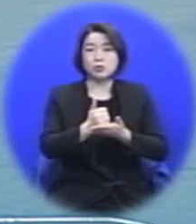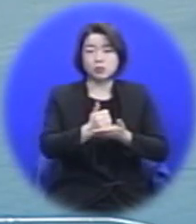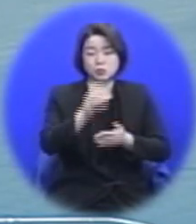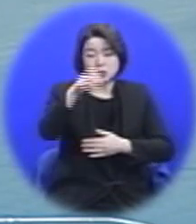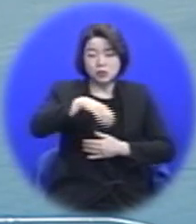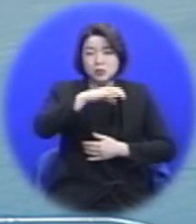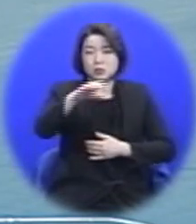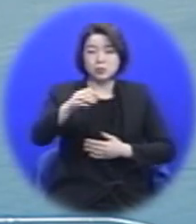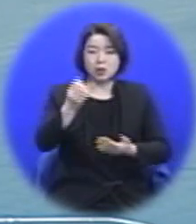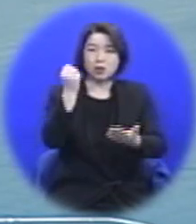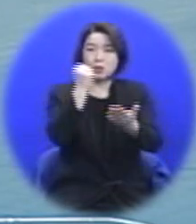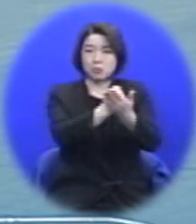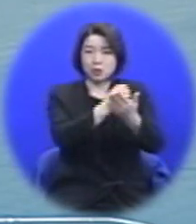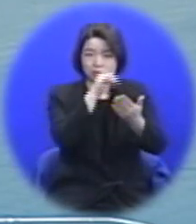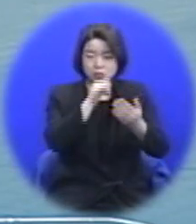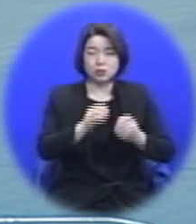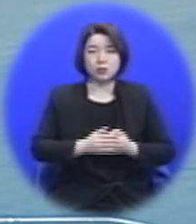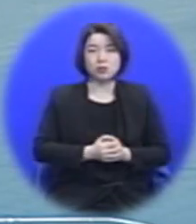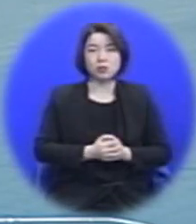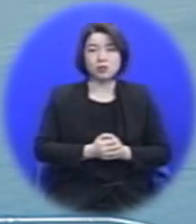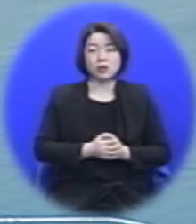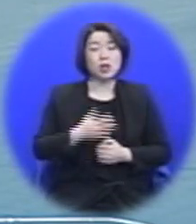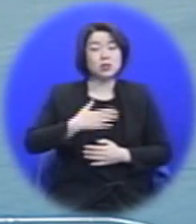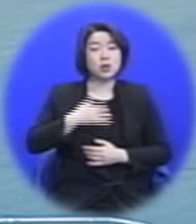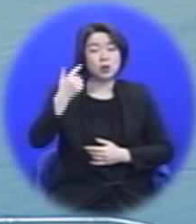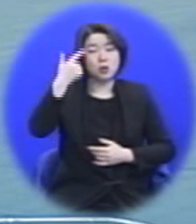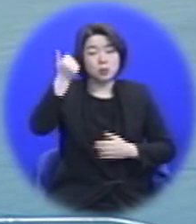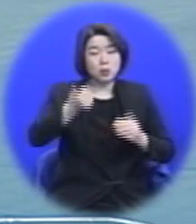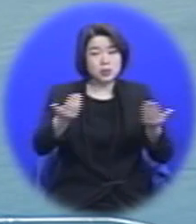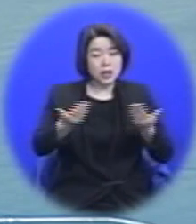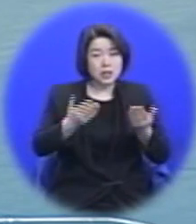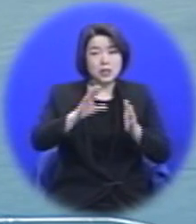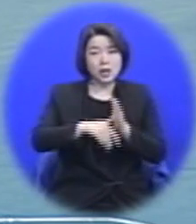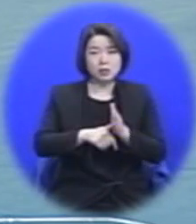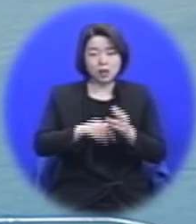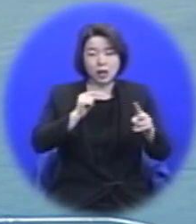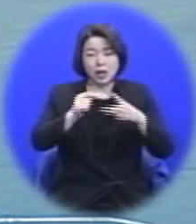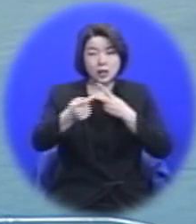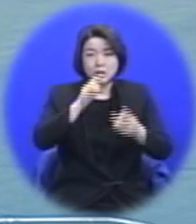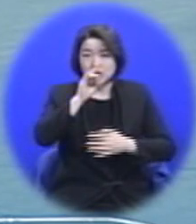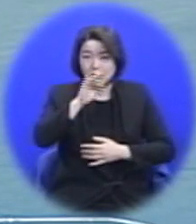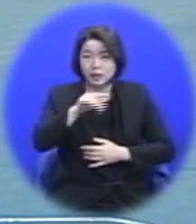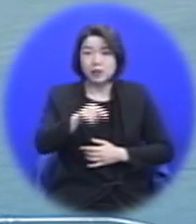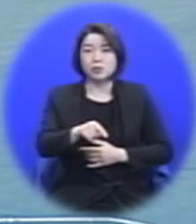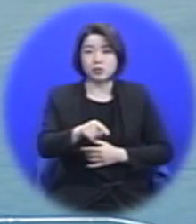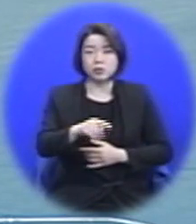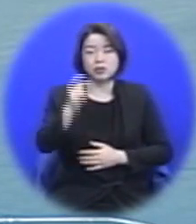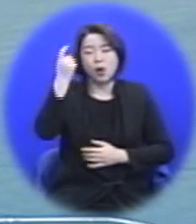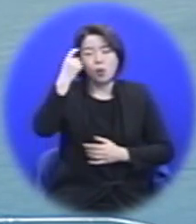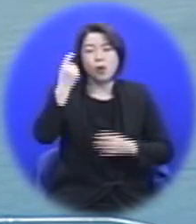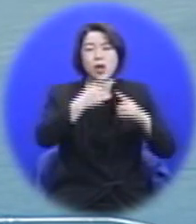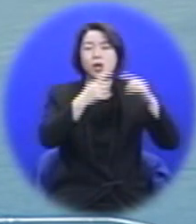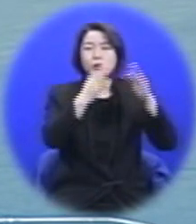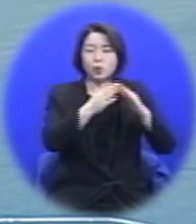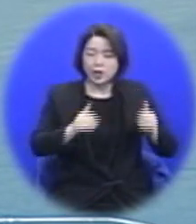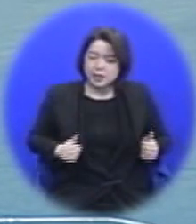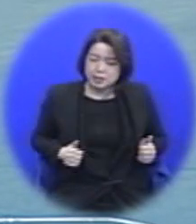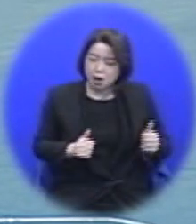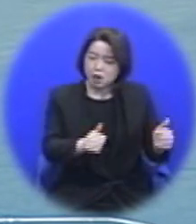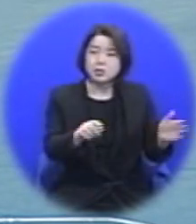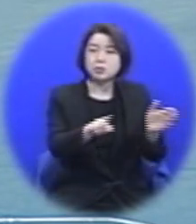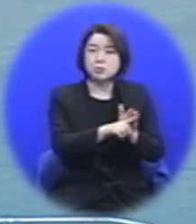박았습니다. 저는 목회하면서 참 이해가 안 되는 것이 왜 교회에 열심히 있는